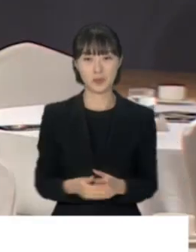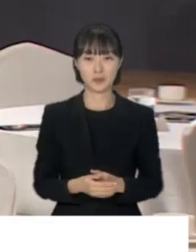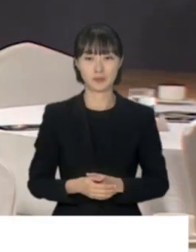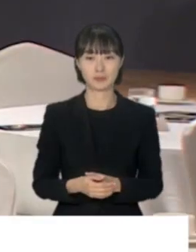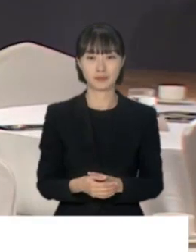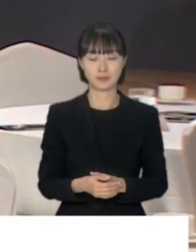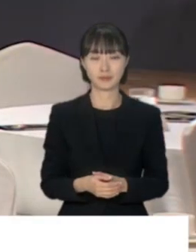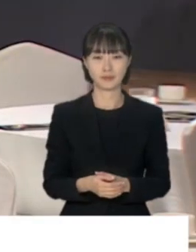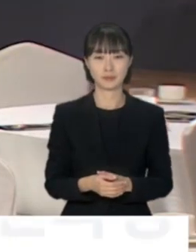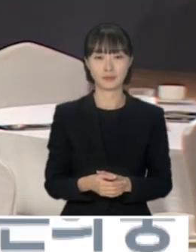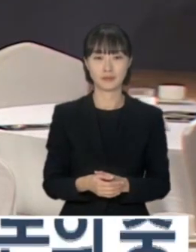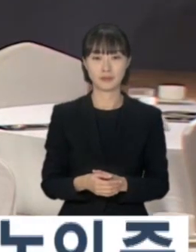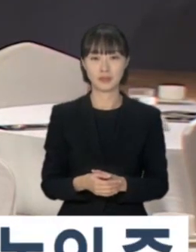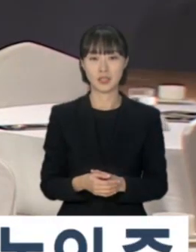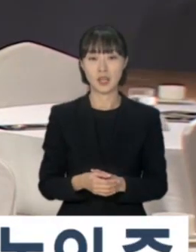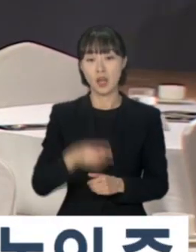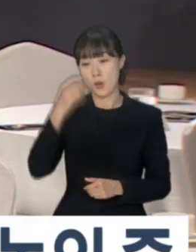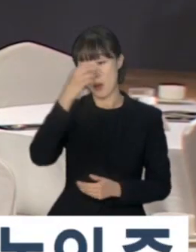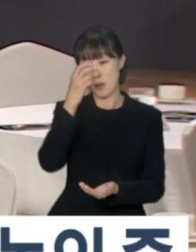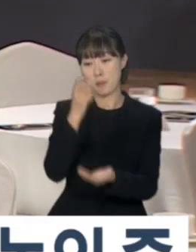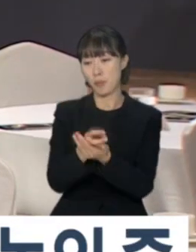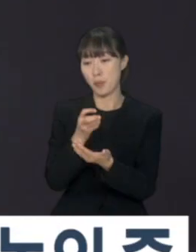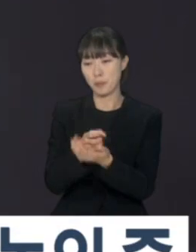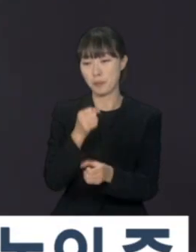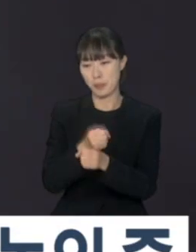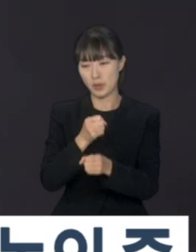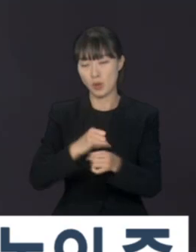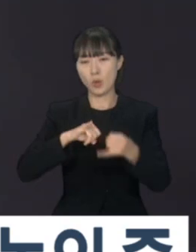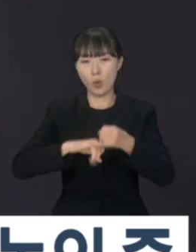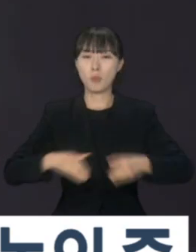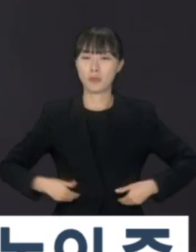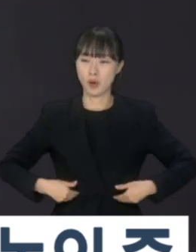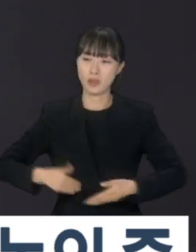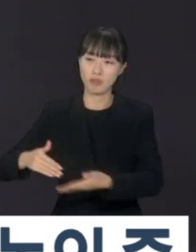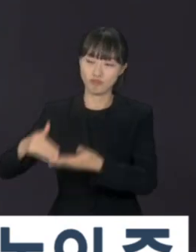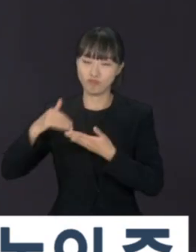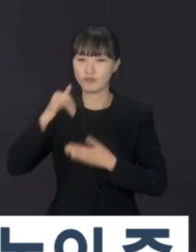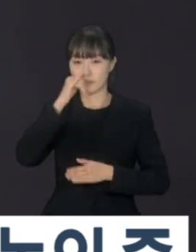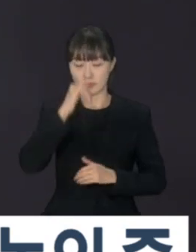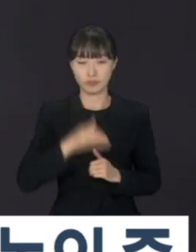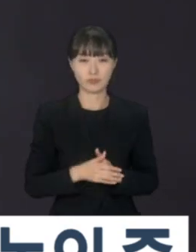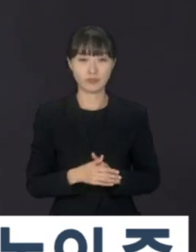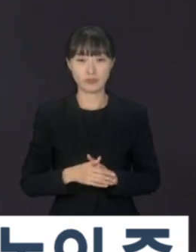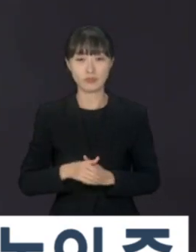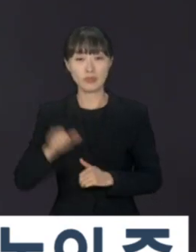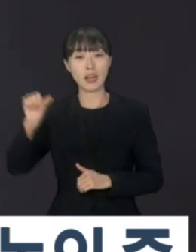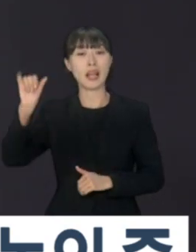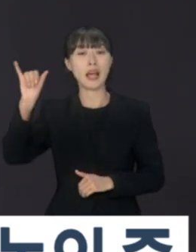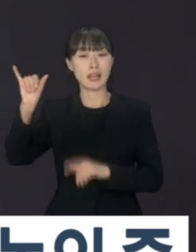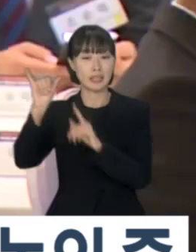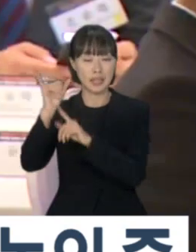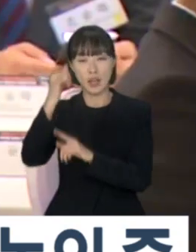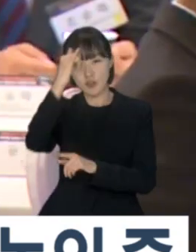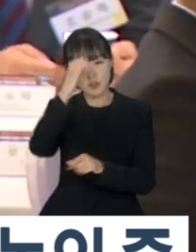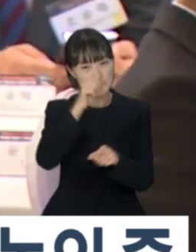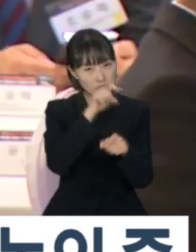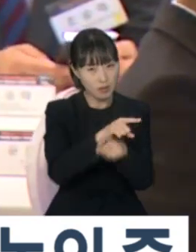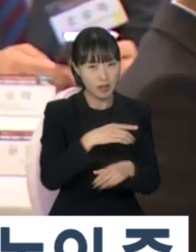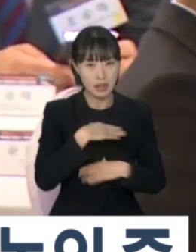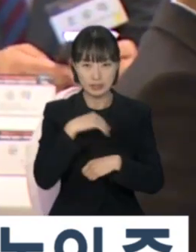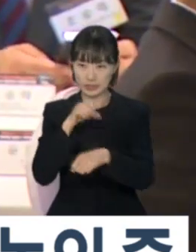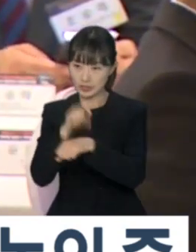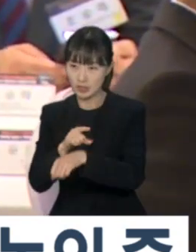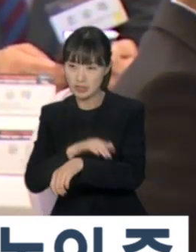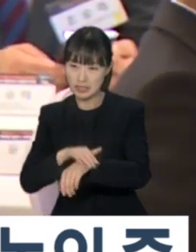필요합니다 관련 법제도의 정립이 시급하다는 제언도 나왔습니다 인공지능의 윤리성과 안전성을